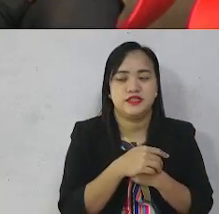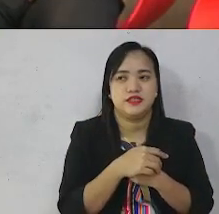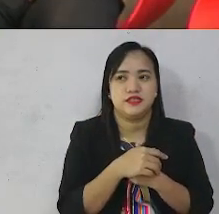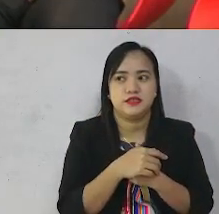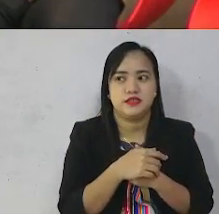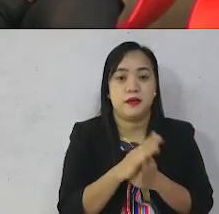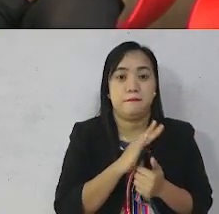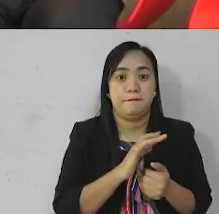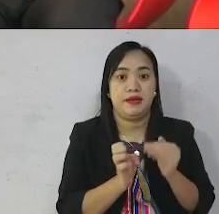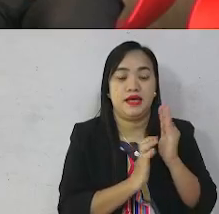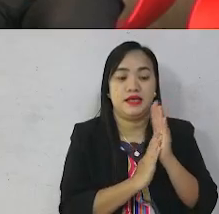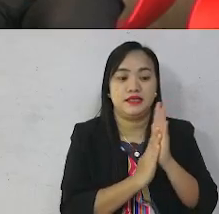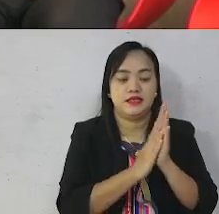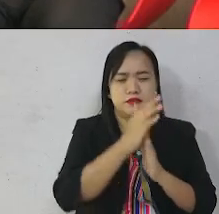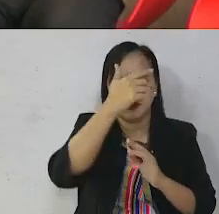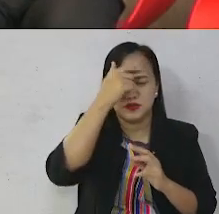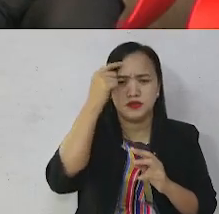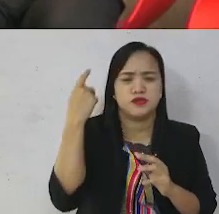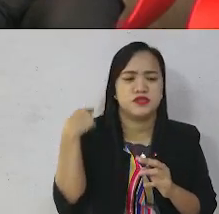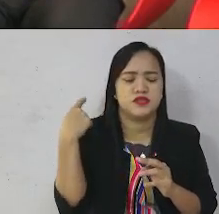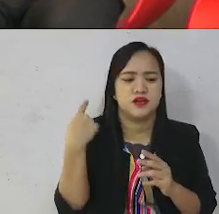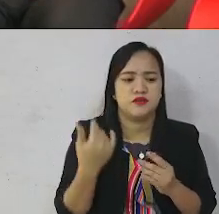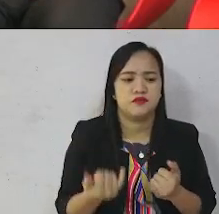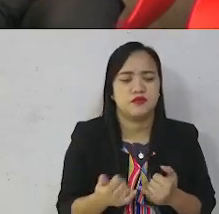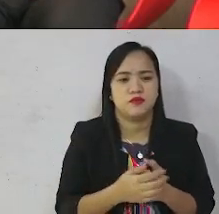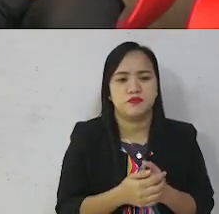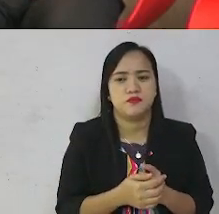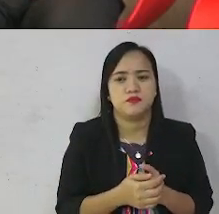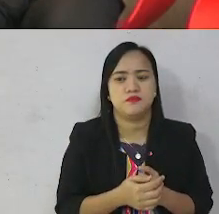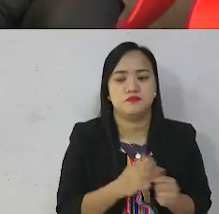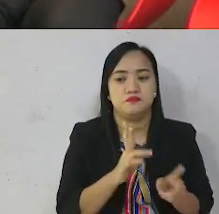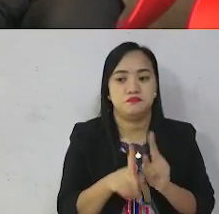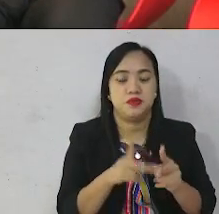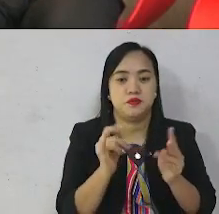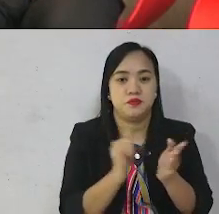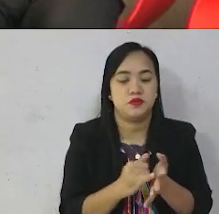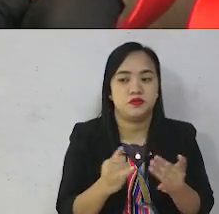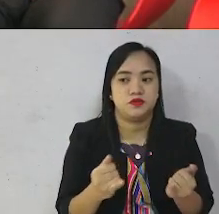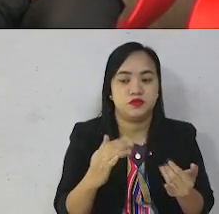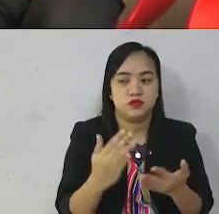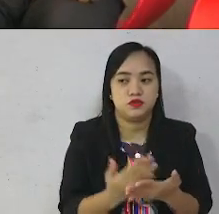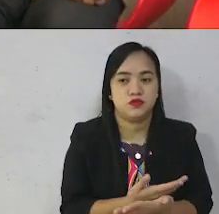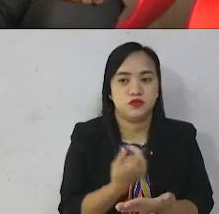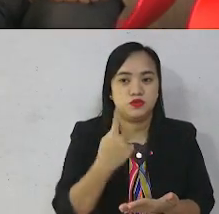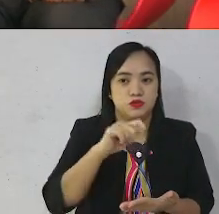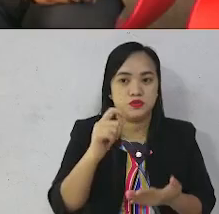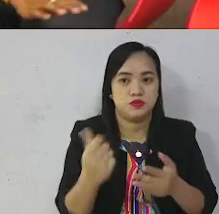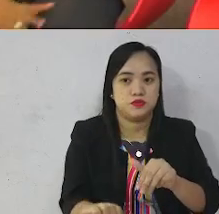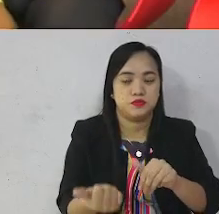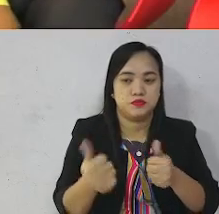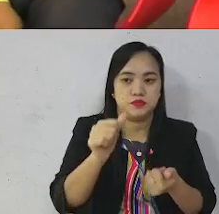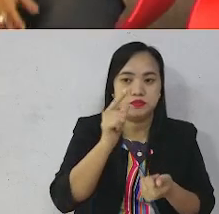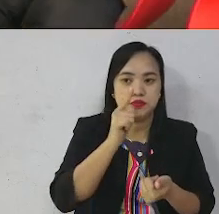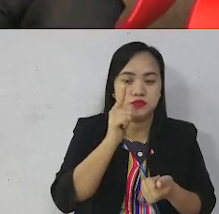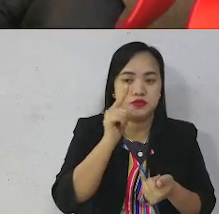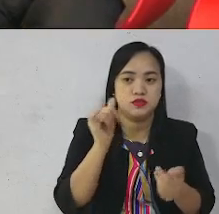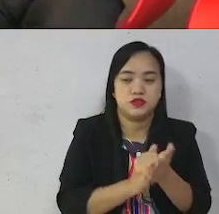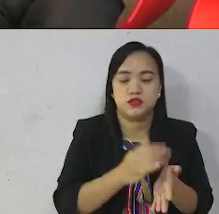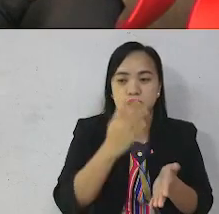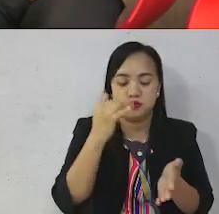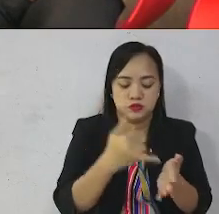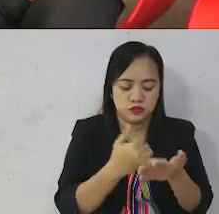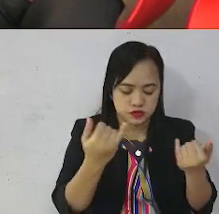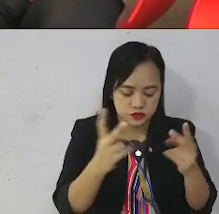be excited dahil may mga ah may mga bagong gagawin po diyan sa ating the Baptist lunch Kaya mas maganda